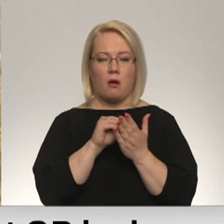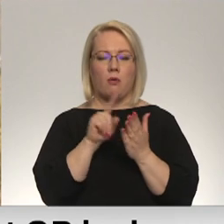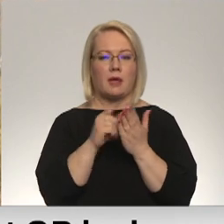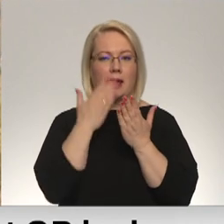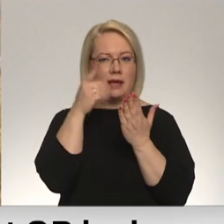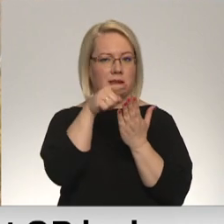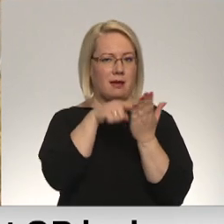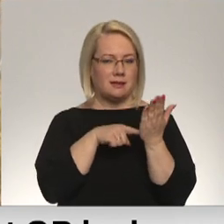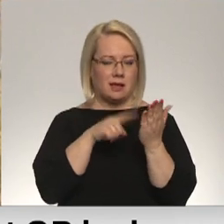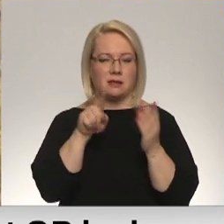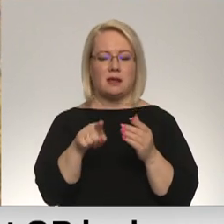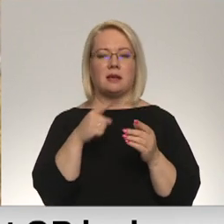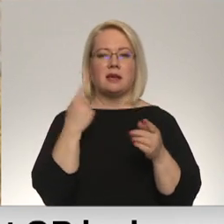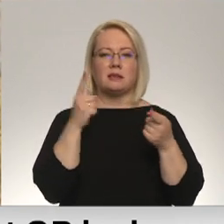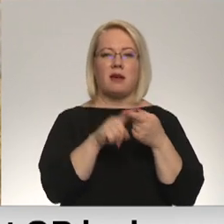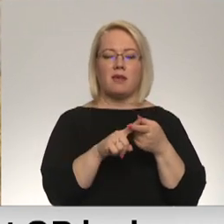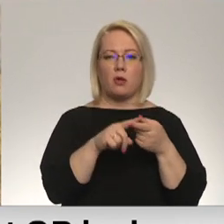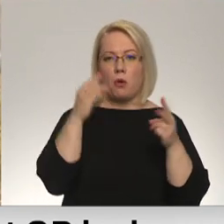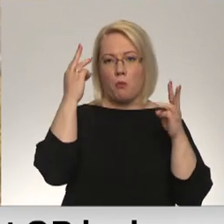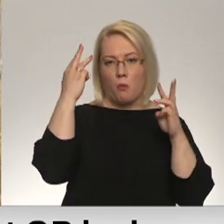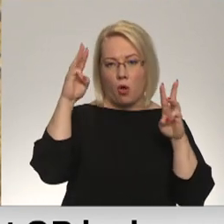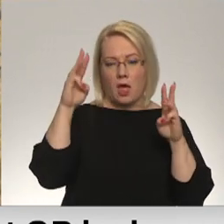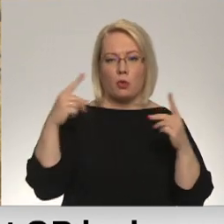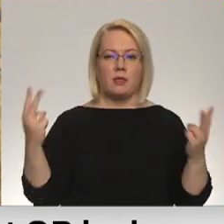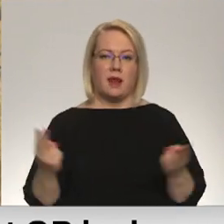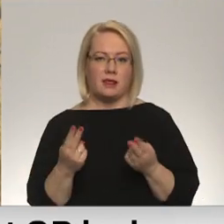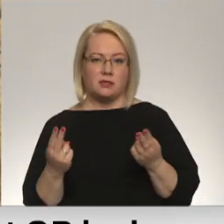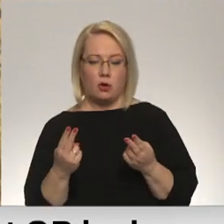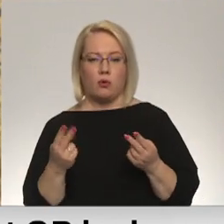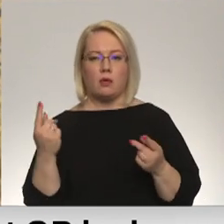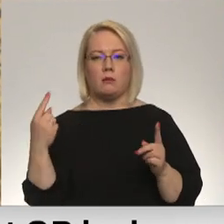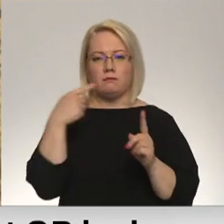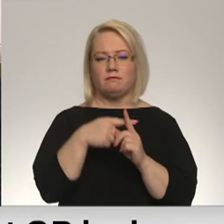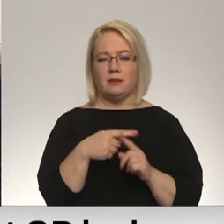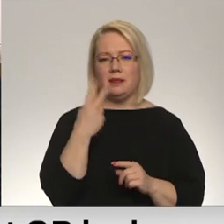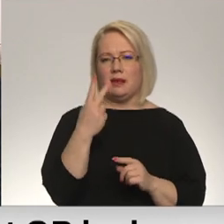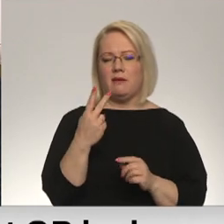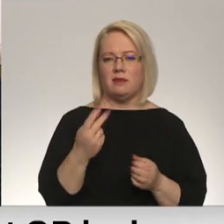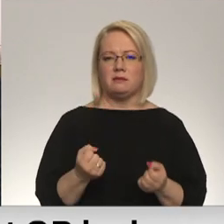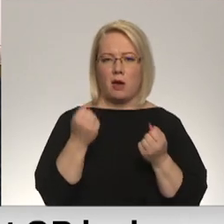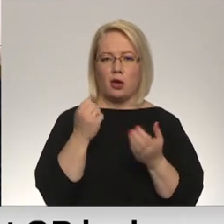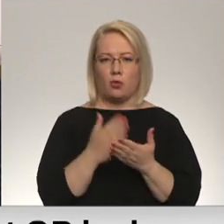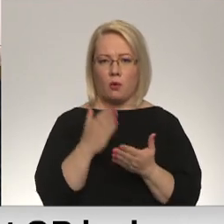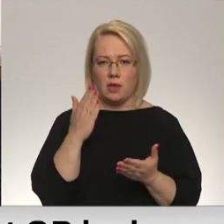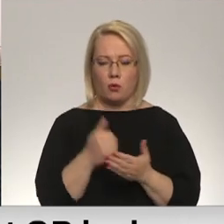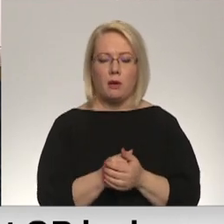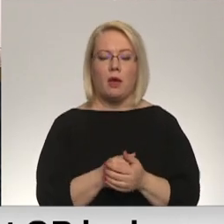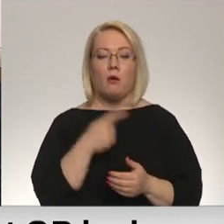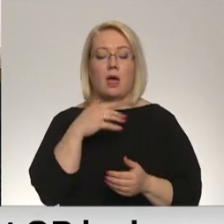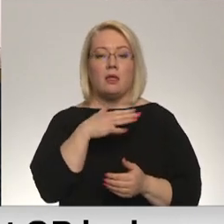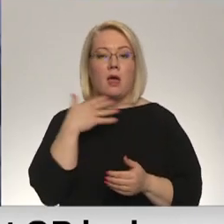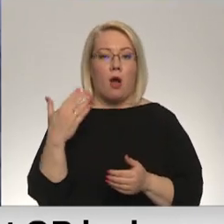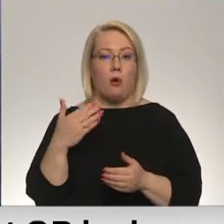savienojam moderno ar tradicionālo un pielikām klāt šos divus smagos notikumus, šos divus momentus. Daudzi krusta ceļa dalībnieki